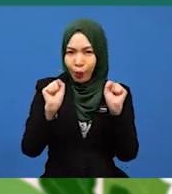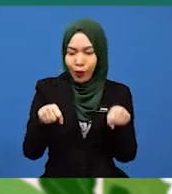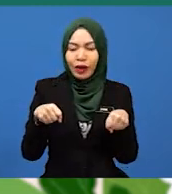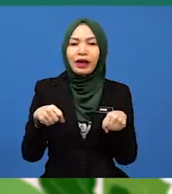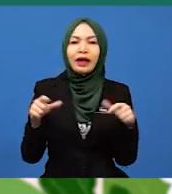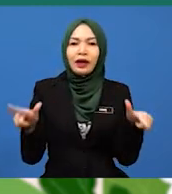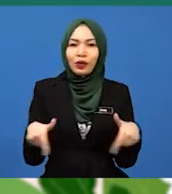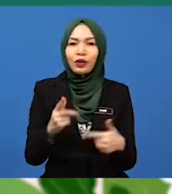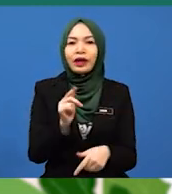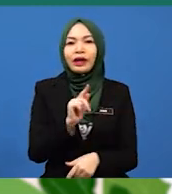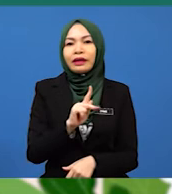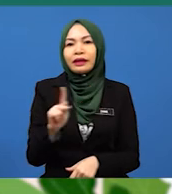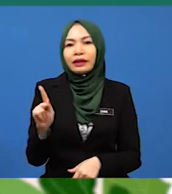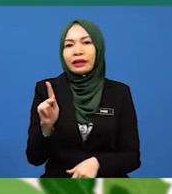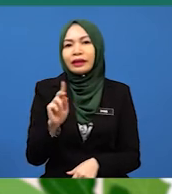melakukannya.